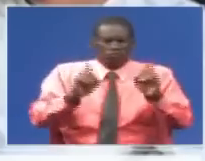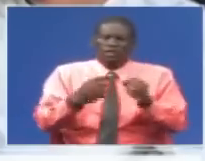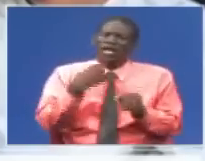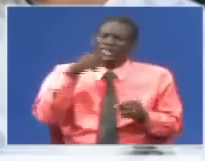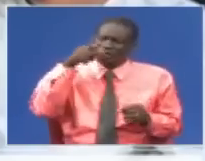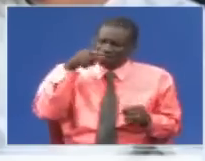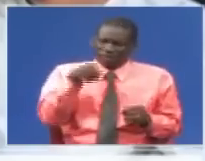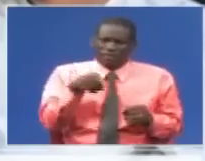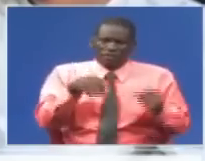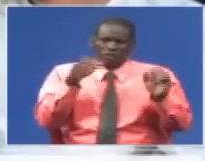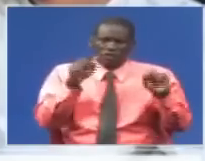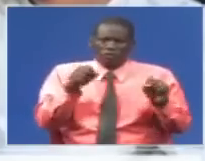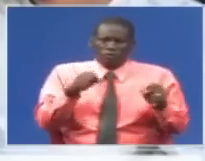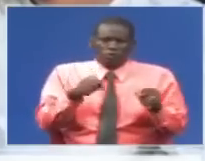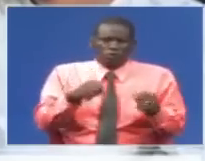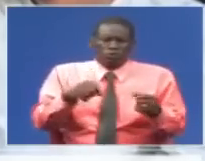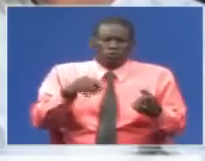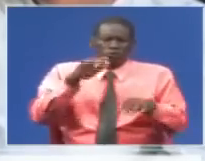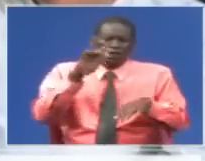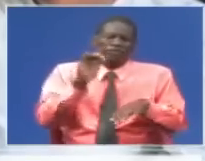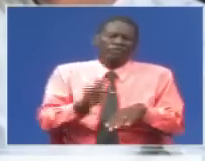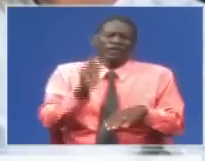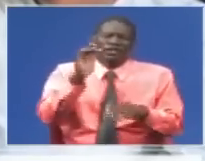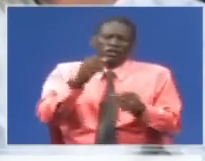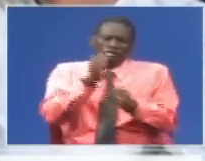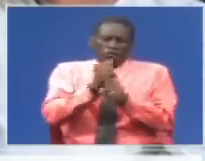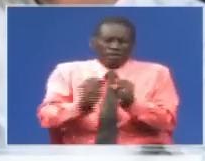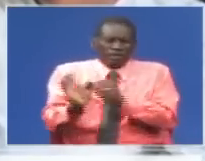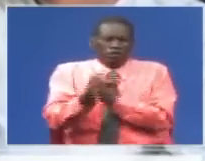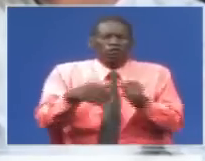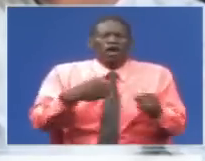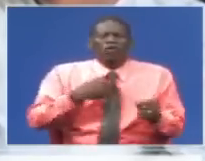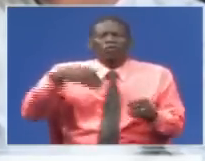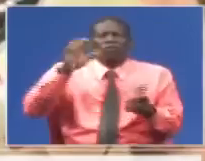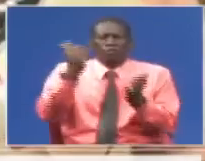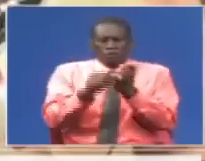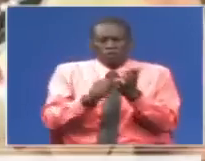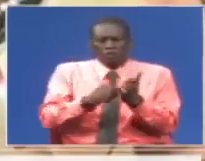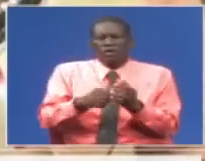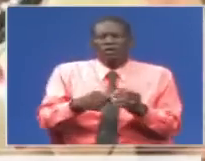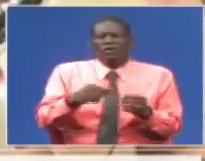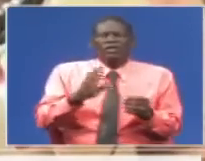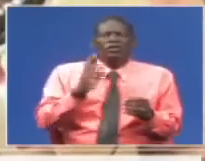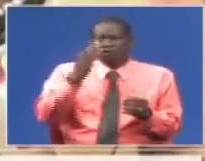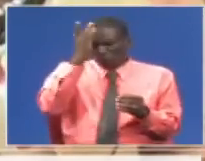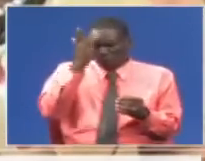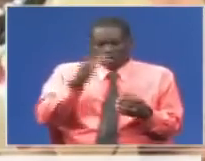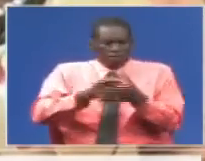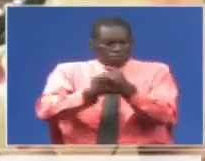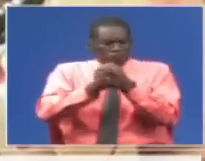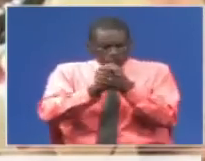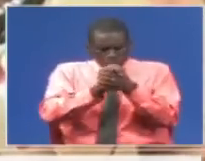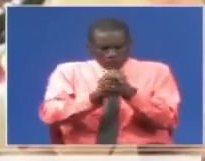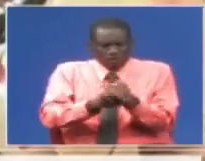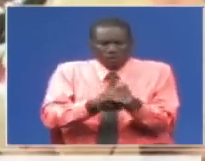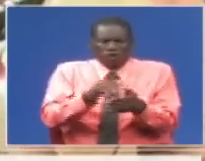linaweza kutumbukiza taifa kwa matatizo zaidi, kwani ni kutokana na handshake ambapo rais mstaafu Uhuru Kenyatta